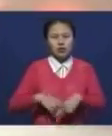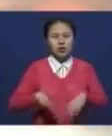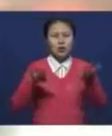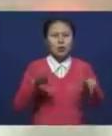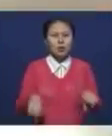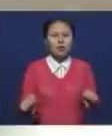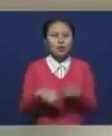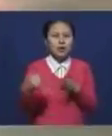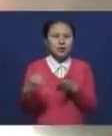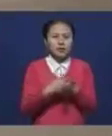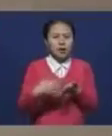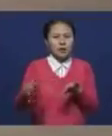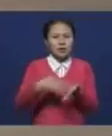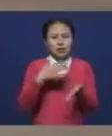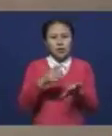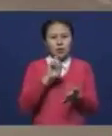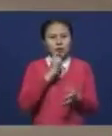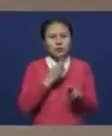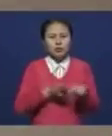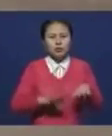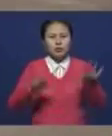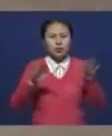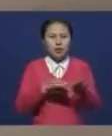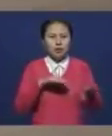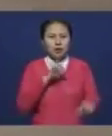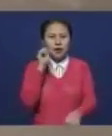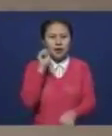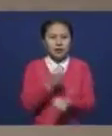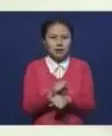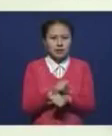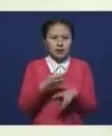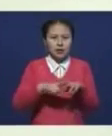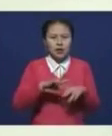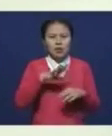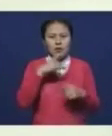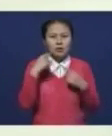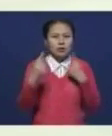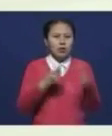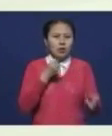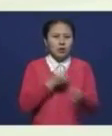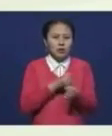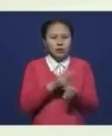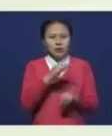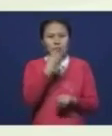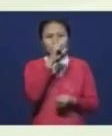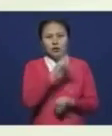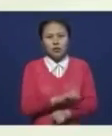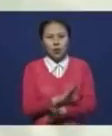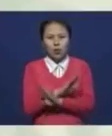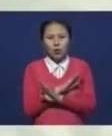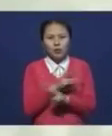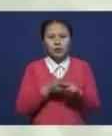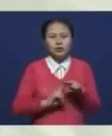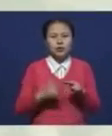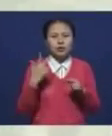негізгі күре жол жабылған, ал Буффало қаласындағы көлік қозғалысы мүлде тоқтаған. Эри округінде жол апаты салдарынан 1 адам қаза тапқан. Жергілікті тағы